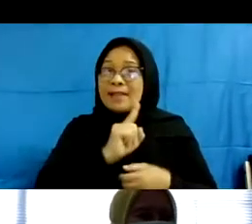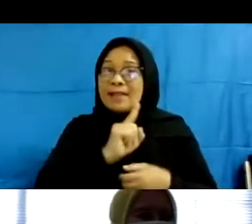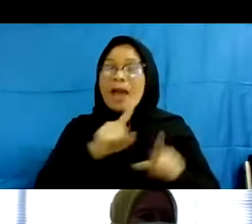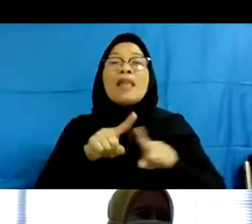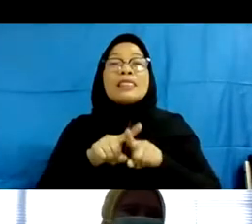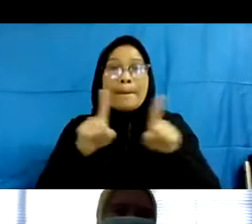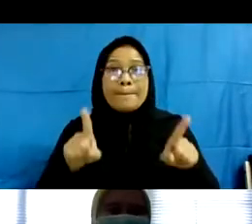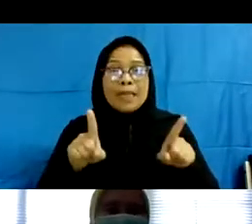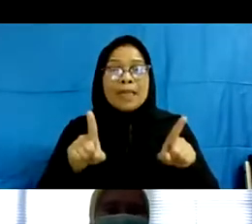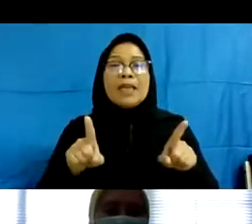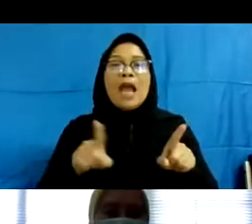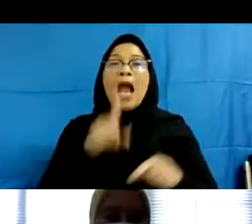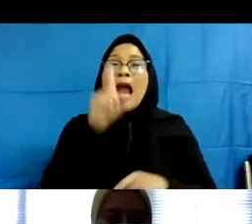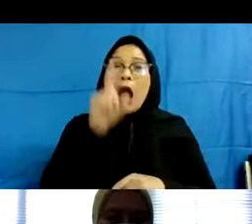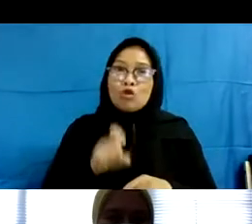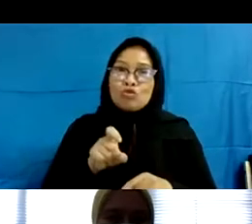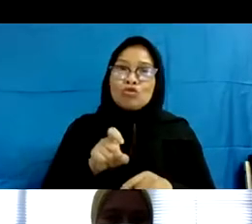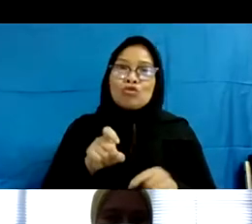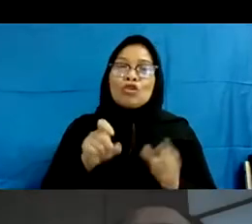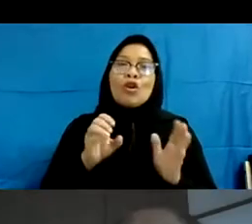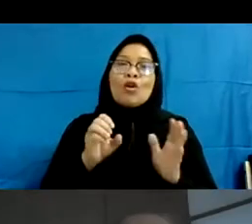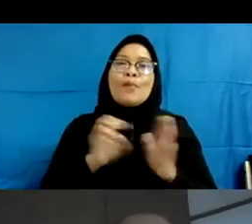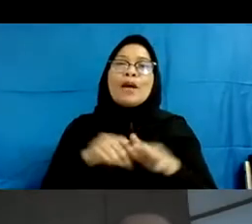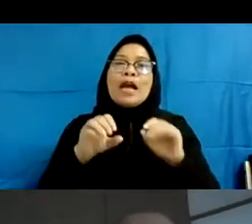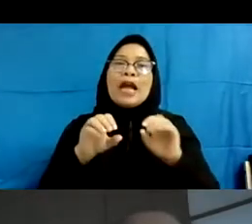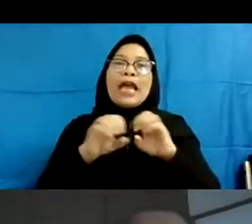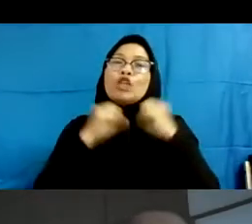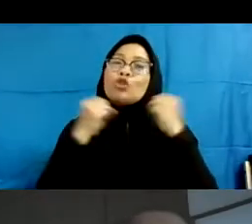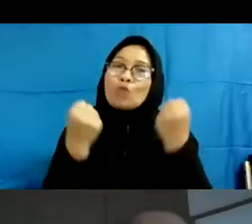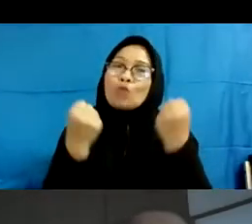buku-buku Braille, tapi juga nantinya mengedukasi dan juga